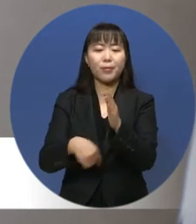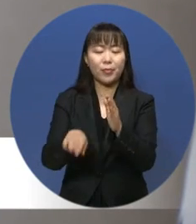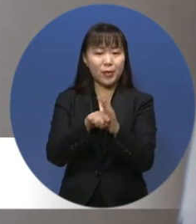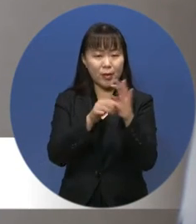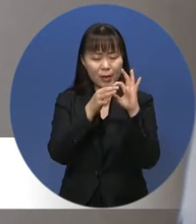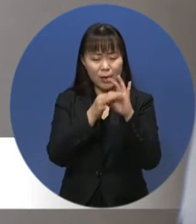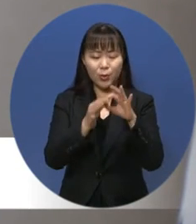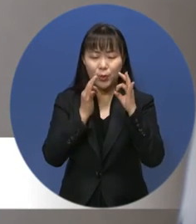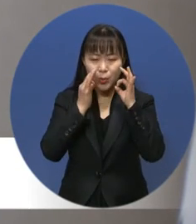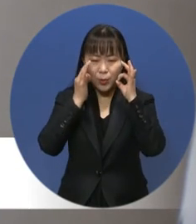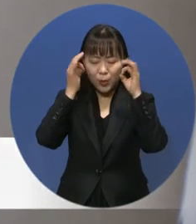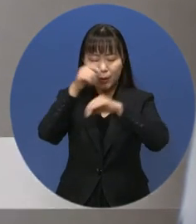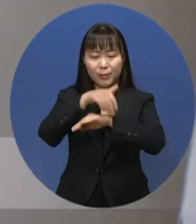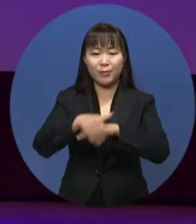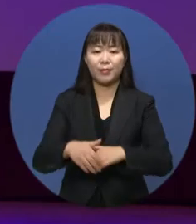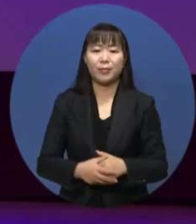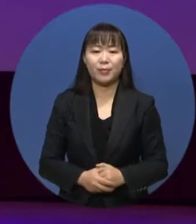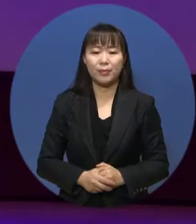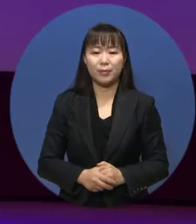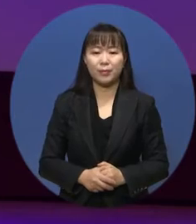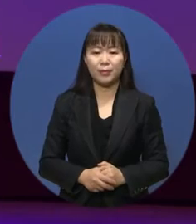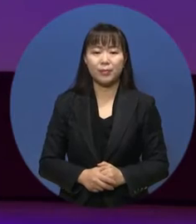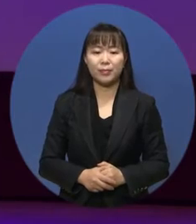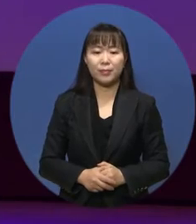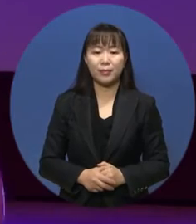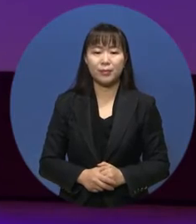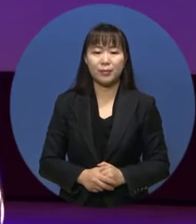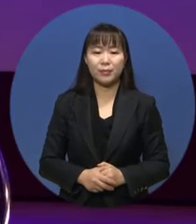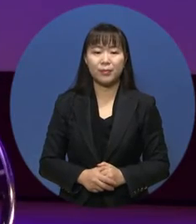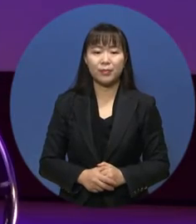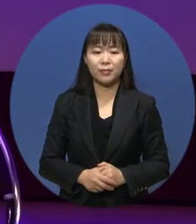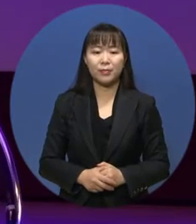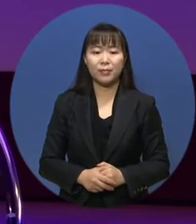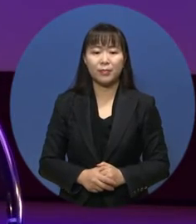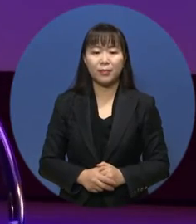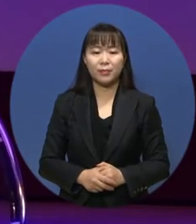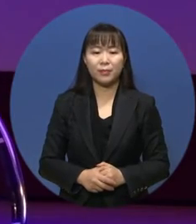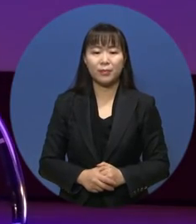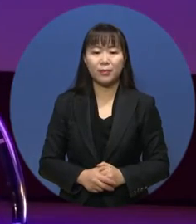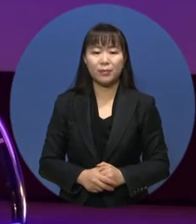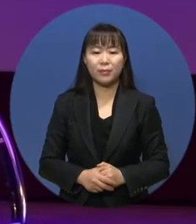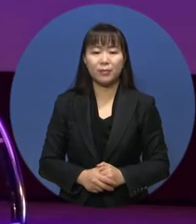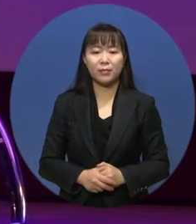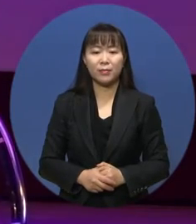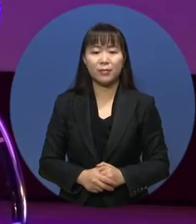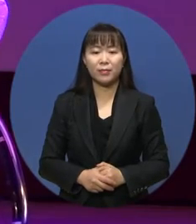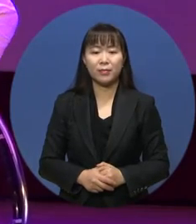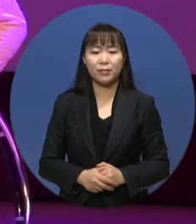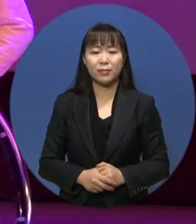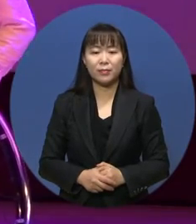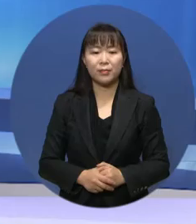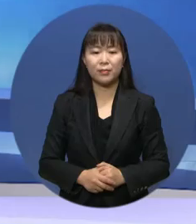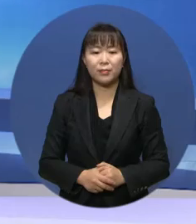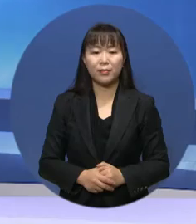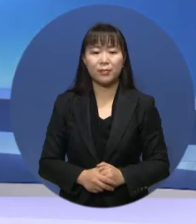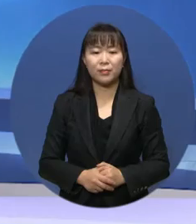계속 노력해 나가겠습니다. 복지TV 뉴스 김민재입니다.